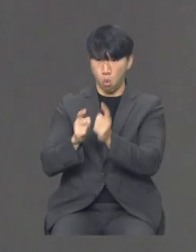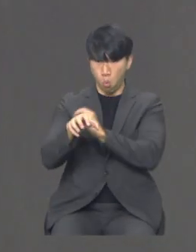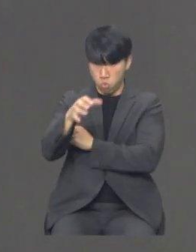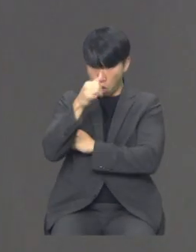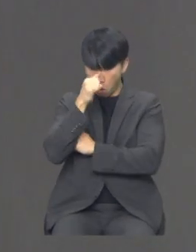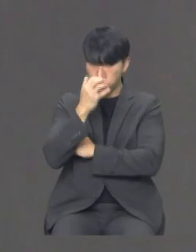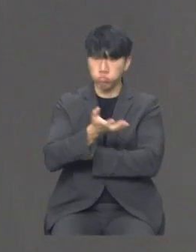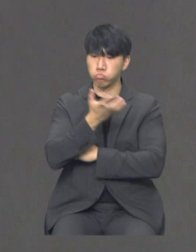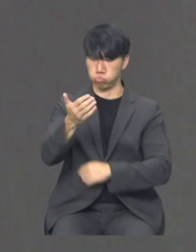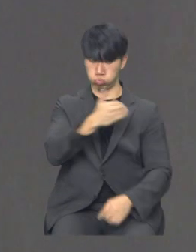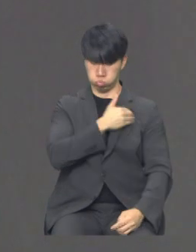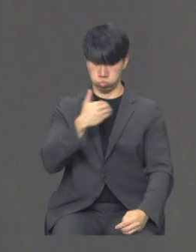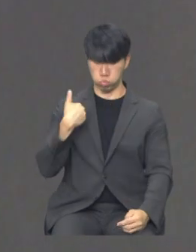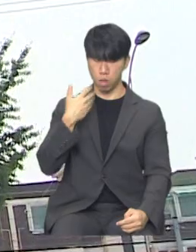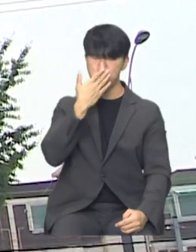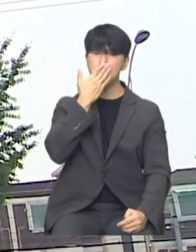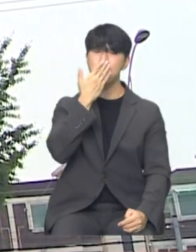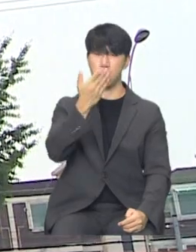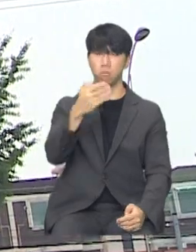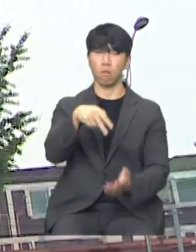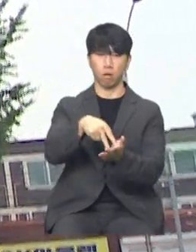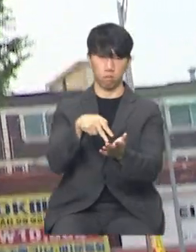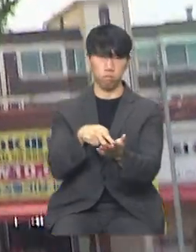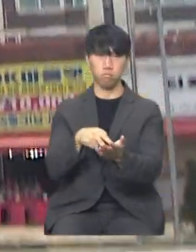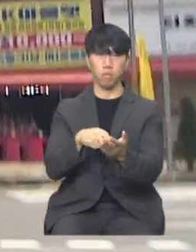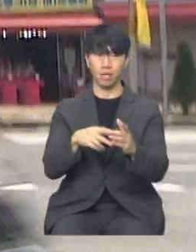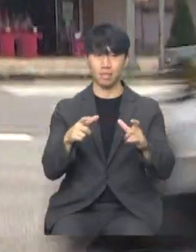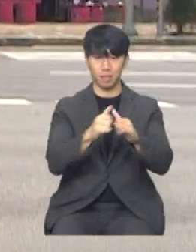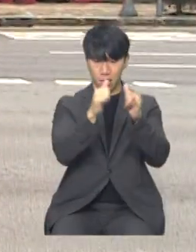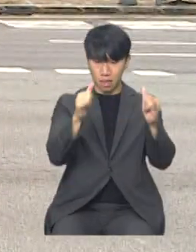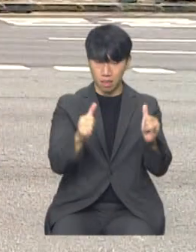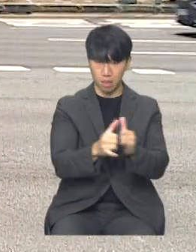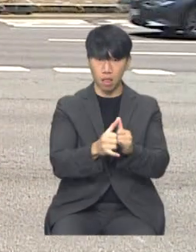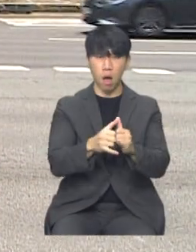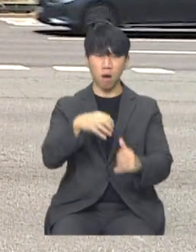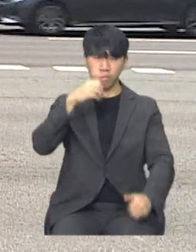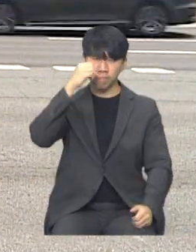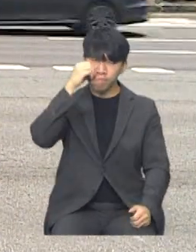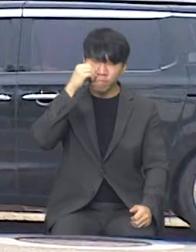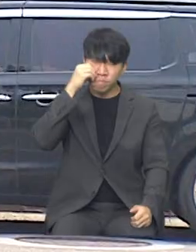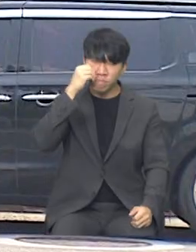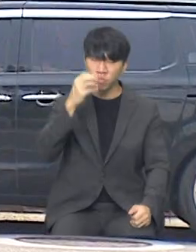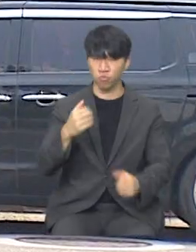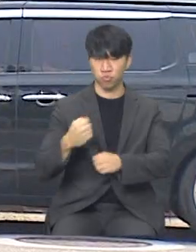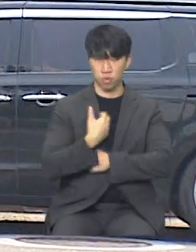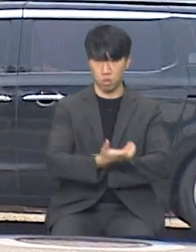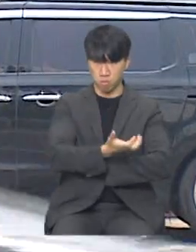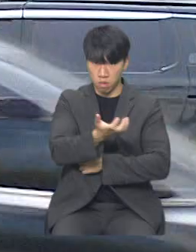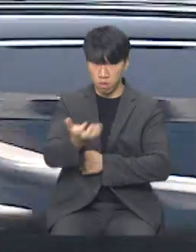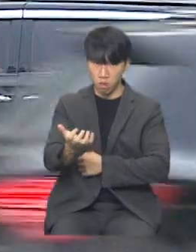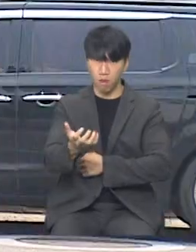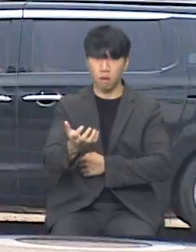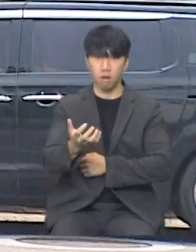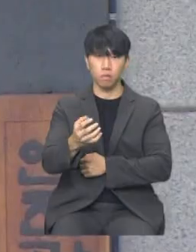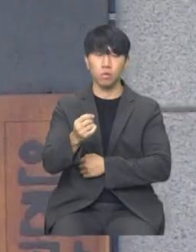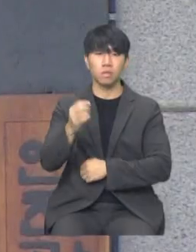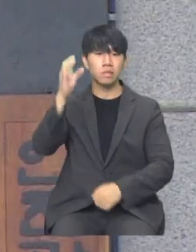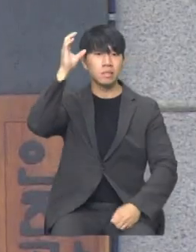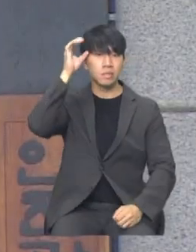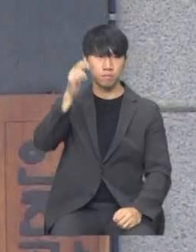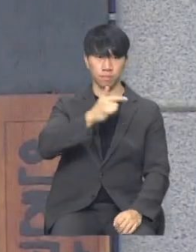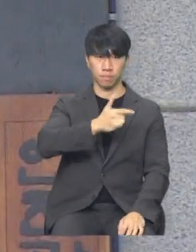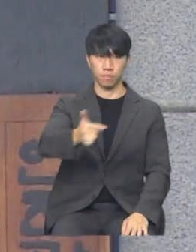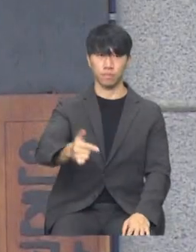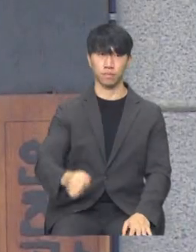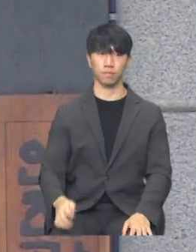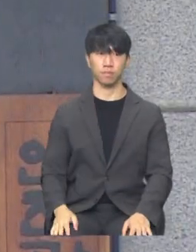부대 이전이 가능하다는 입장을 내비쳐온 가운데 지역사회는 해무군 숙제가 된 군부대 이전에 또 한 번 불을 지피고 있습니다. 헬로TV